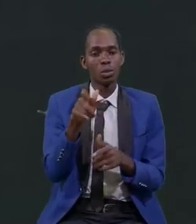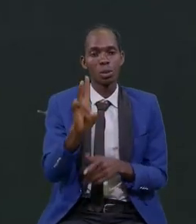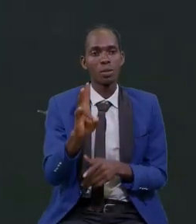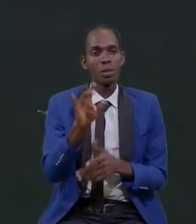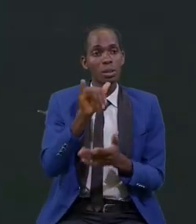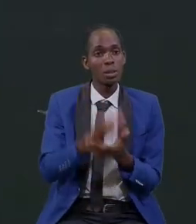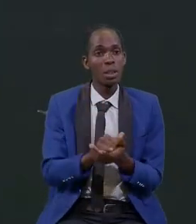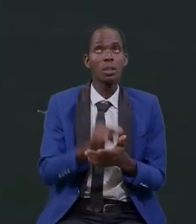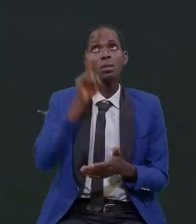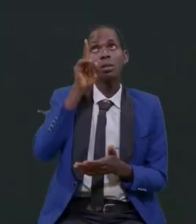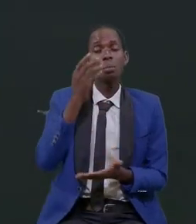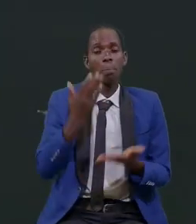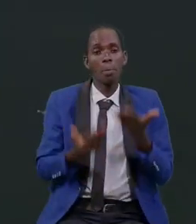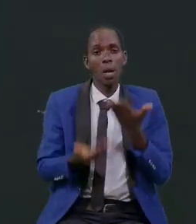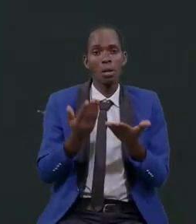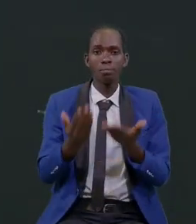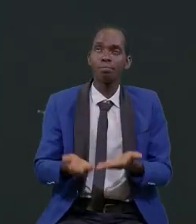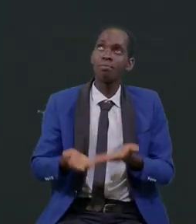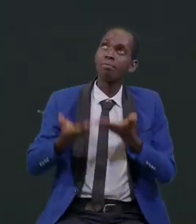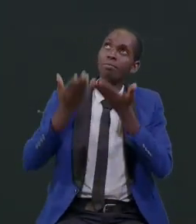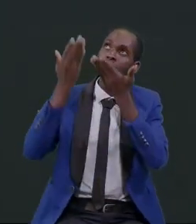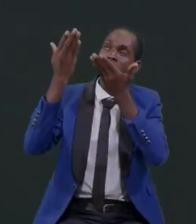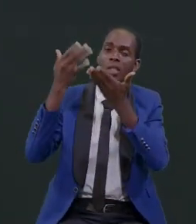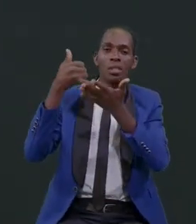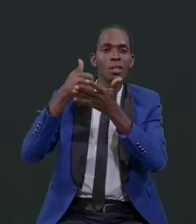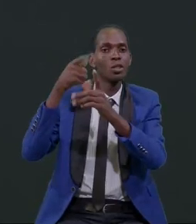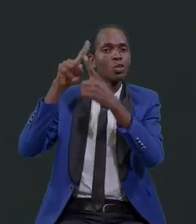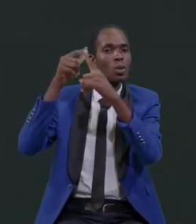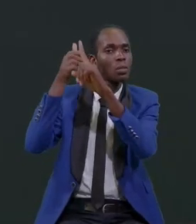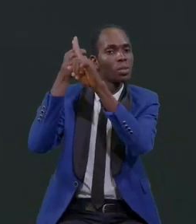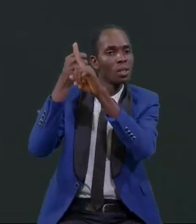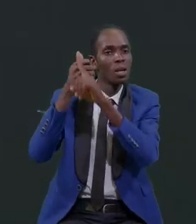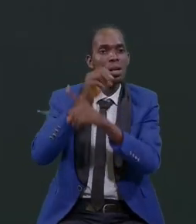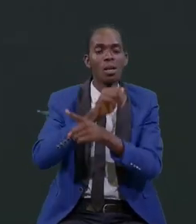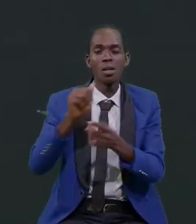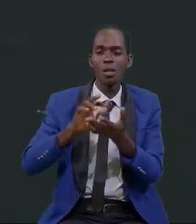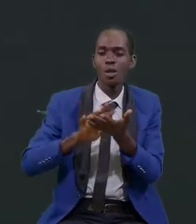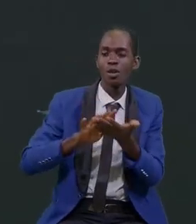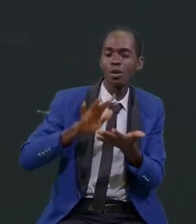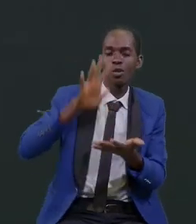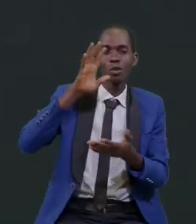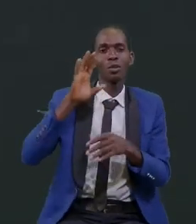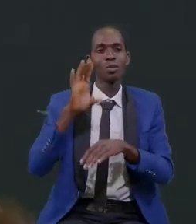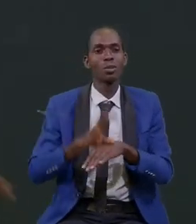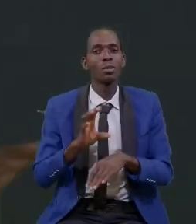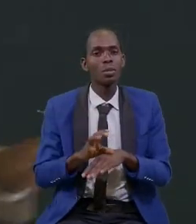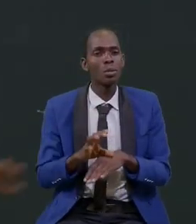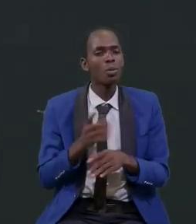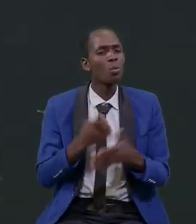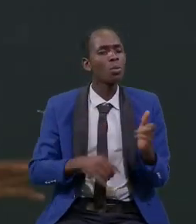afin de faire paraître devant lui une église glorieuse. C'est quoi une église